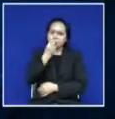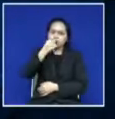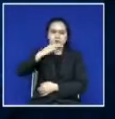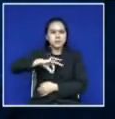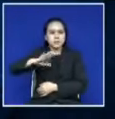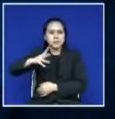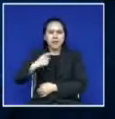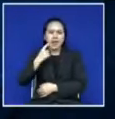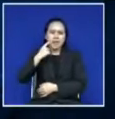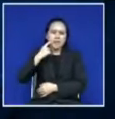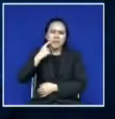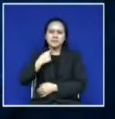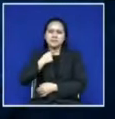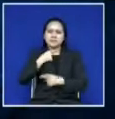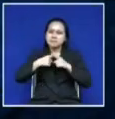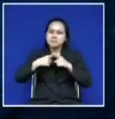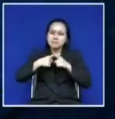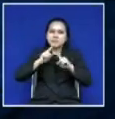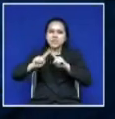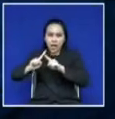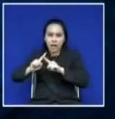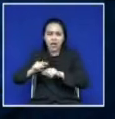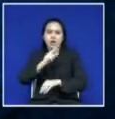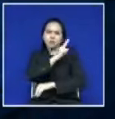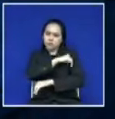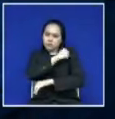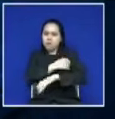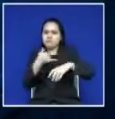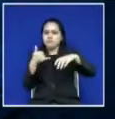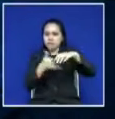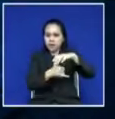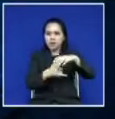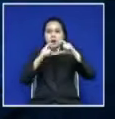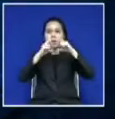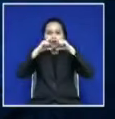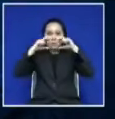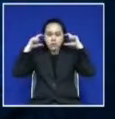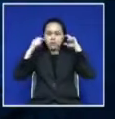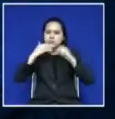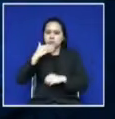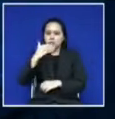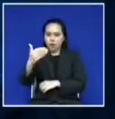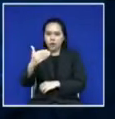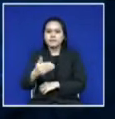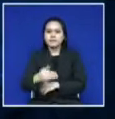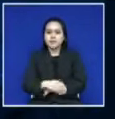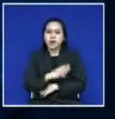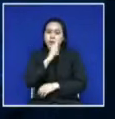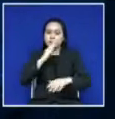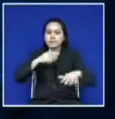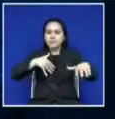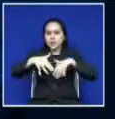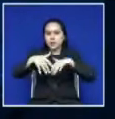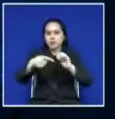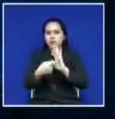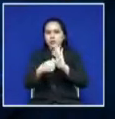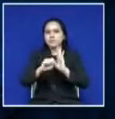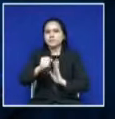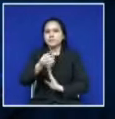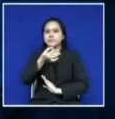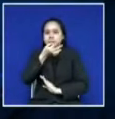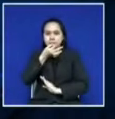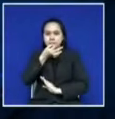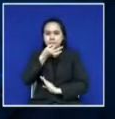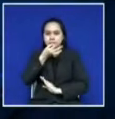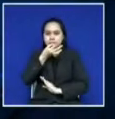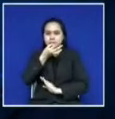กครั้งนะครับแล้วก็ไปพบแพทย์นะถ้าเป็นไปได้ประชาชนในเขตจังหวัดสมุทรสาครนะครับก็ขอให้ใส่ในเขตบ